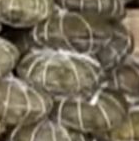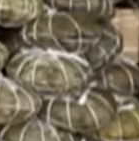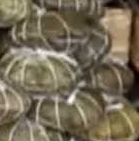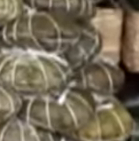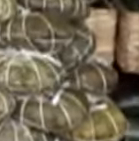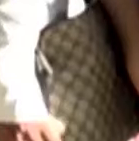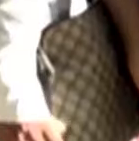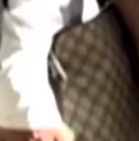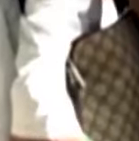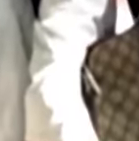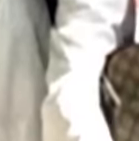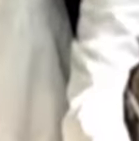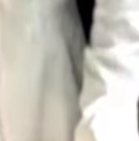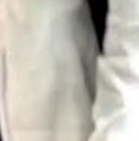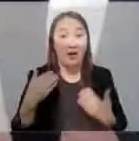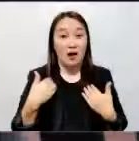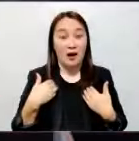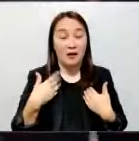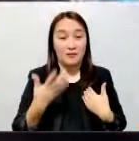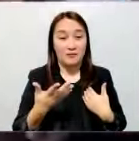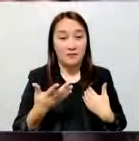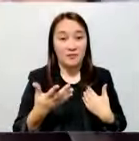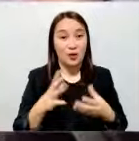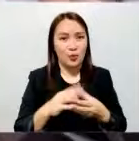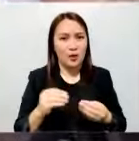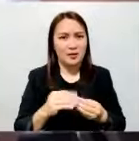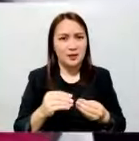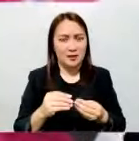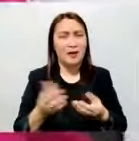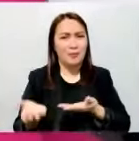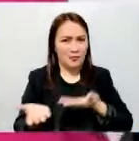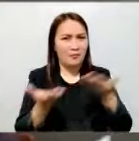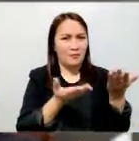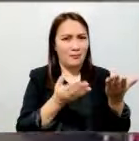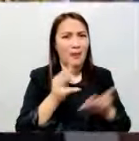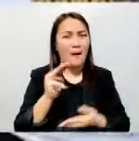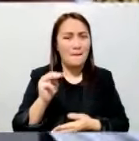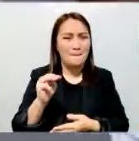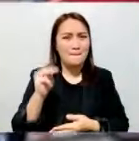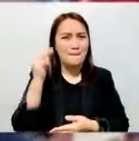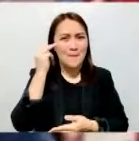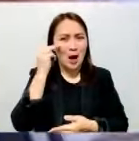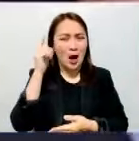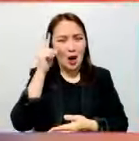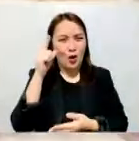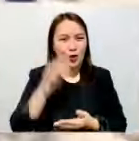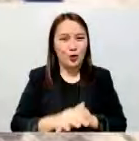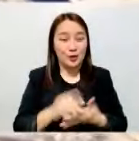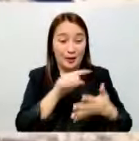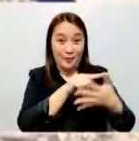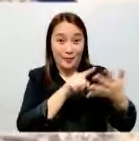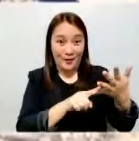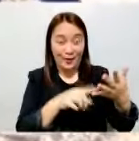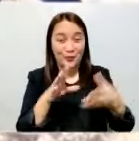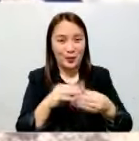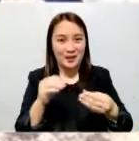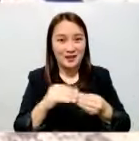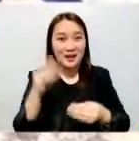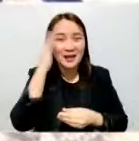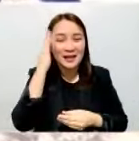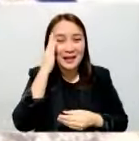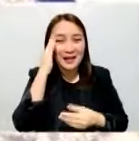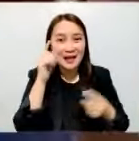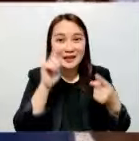Kung meron kang kwento dyan, aba, i-Mark Logan na yan! Tulad ng ating top 5 kwento, kinalanin si Maria ang